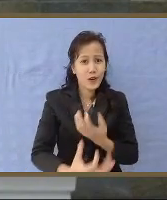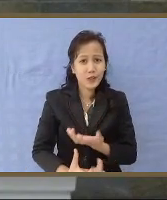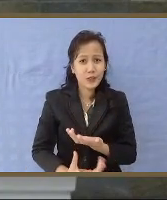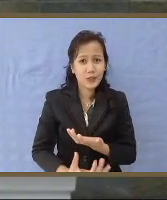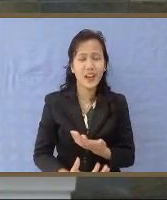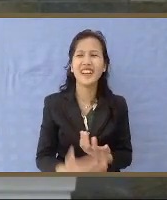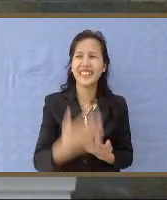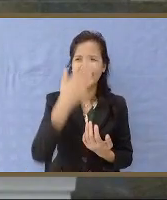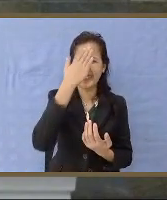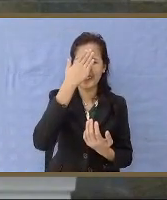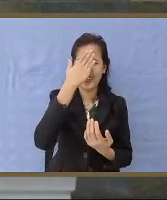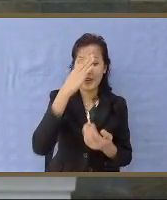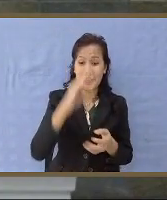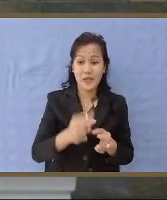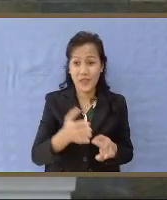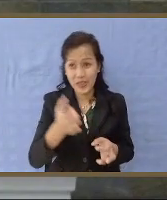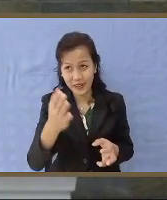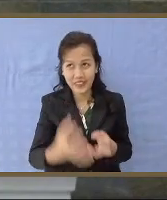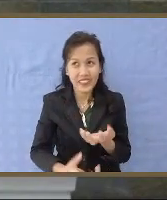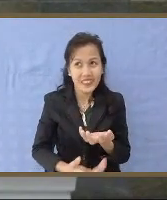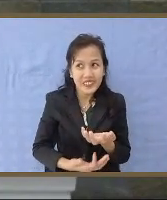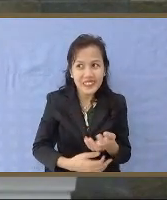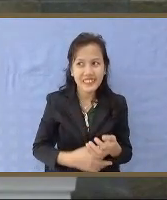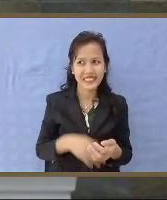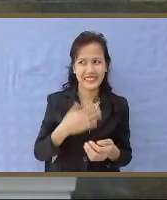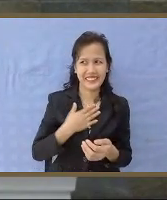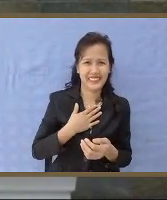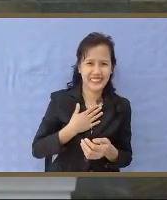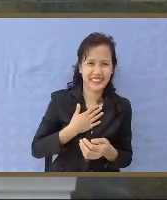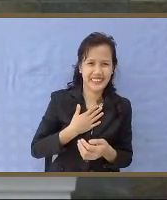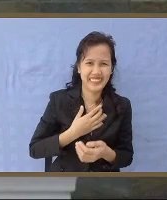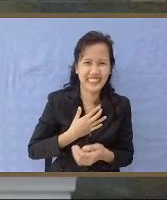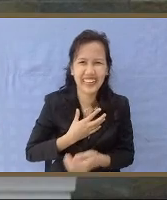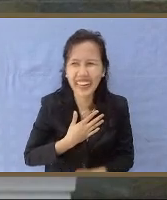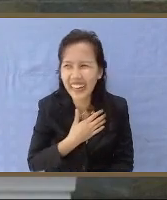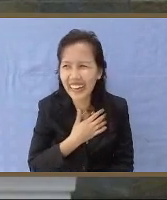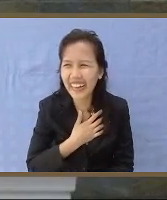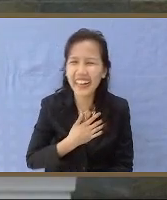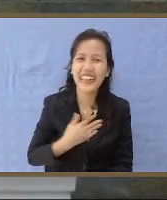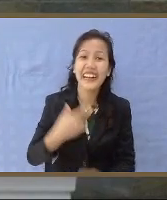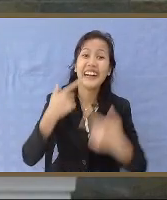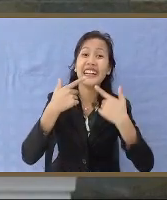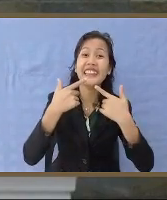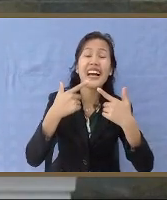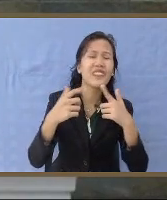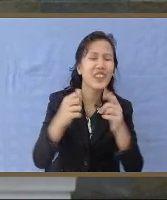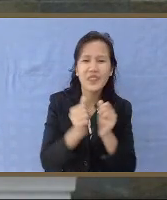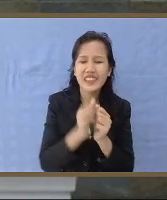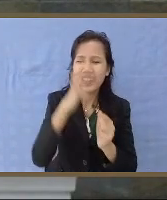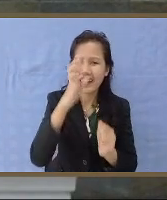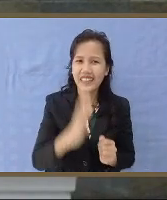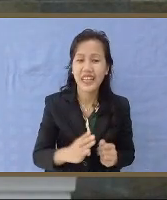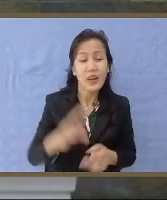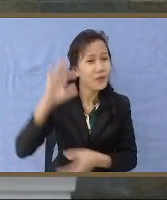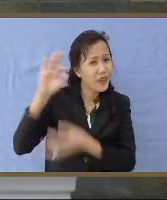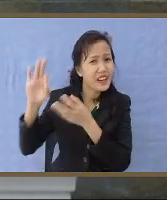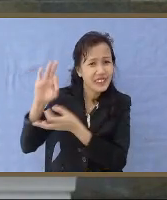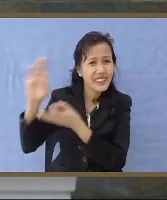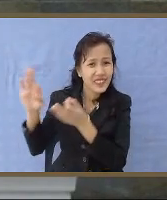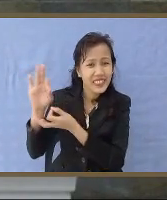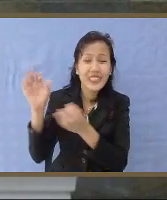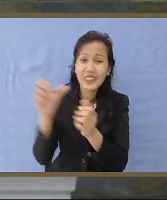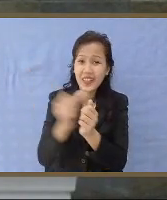bagamat natutung mo ito, pero masarap. Binibintangan ko pa ang Panginoon nagtutung nito eh. But, you know, we're just having